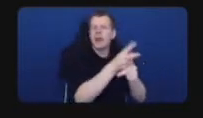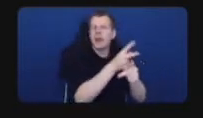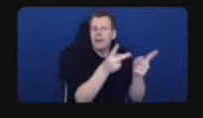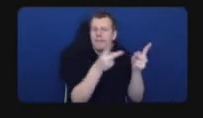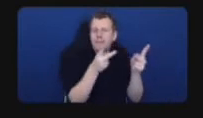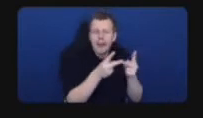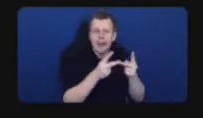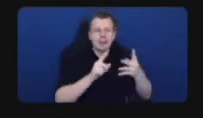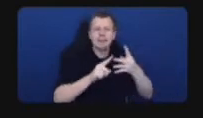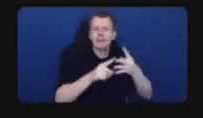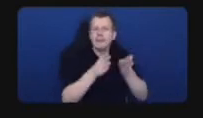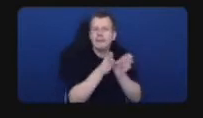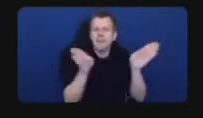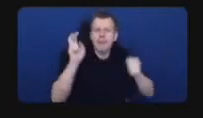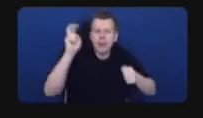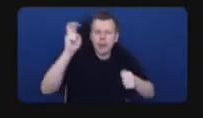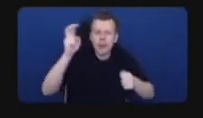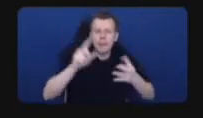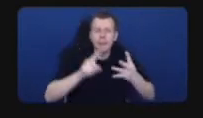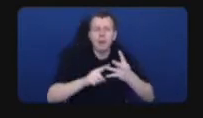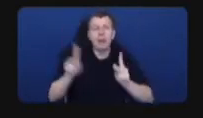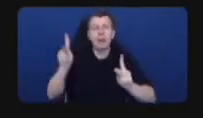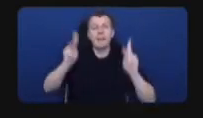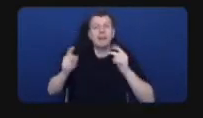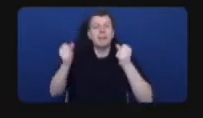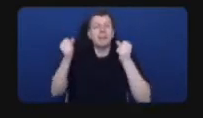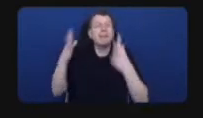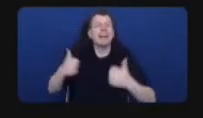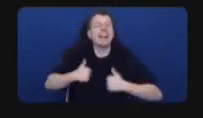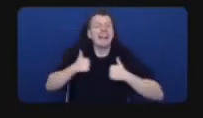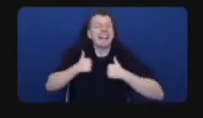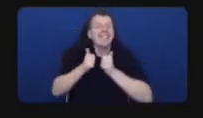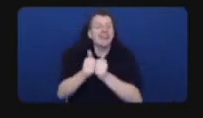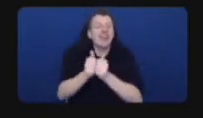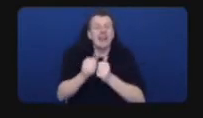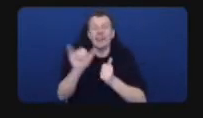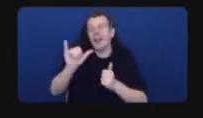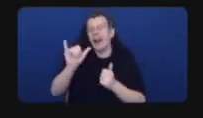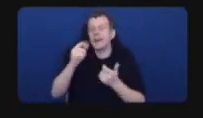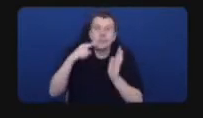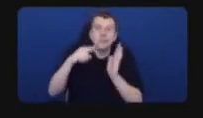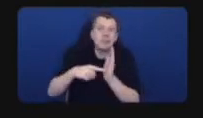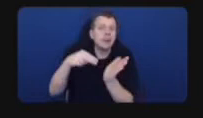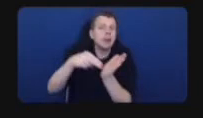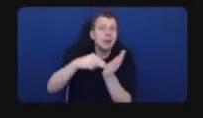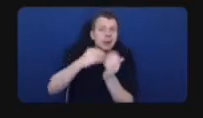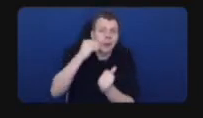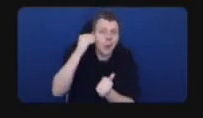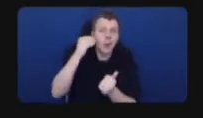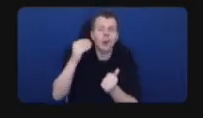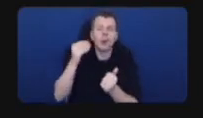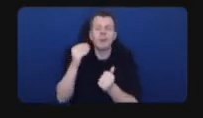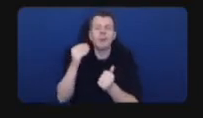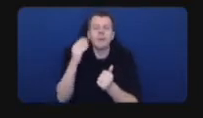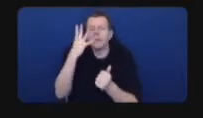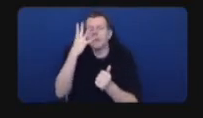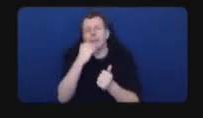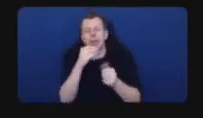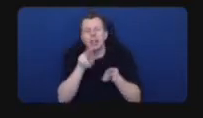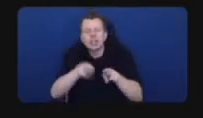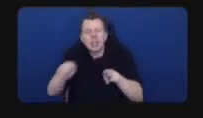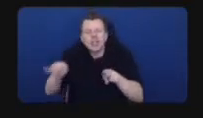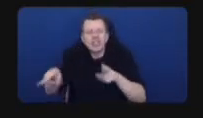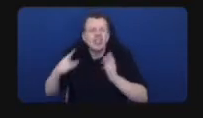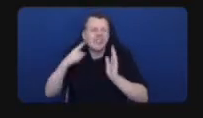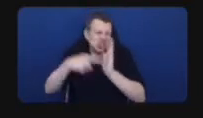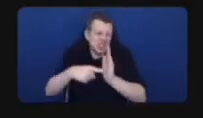在比如说是在医护场所，在公共交通方面，还有包括是在